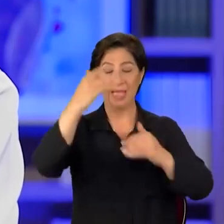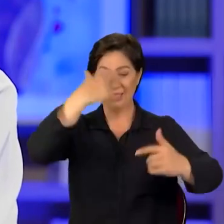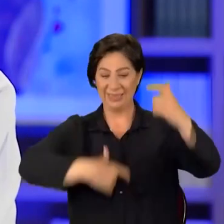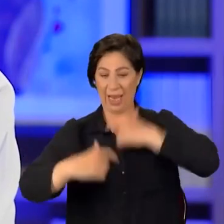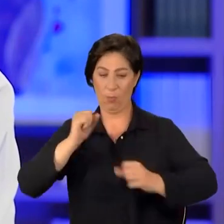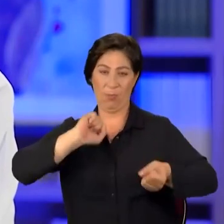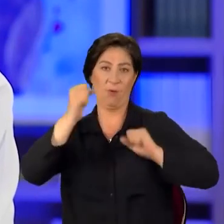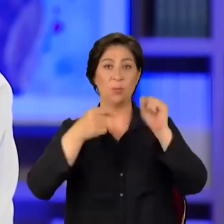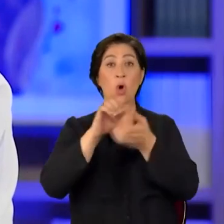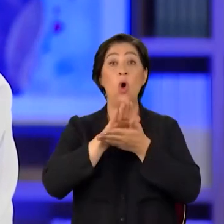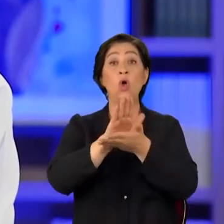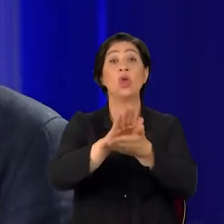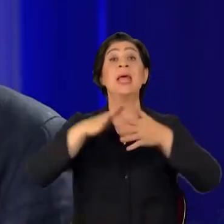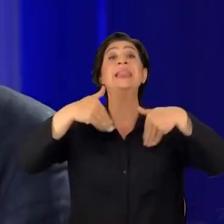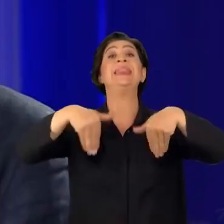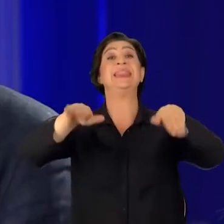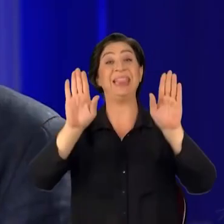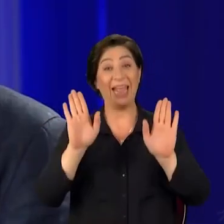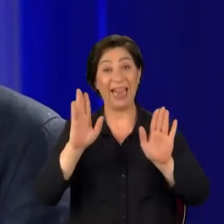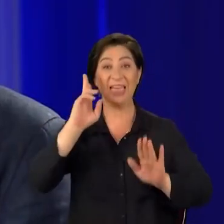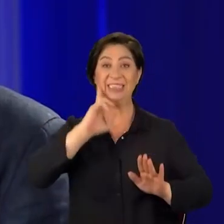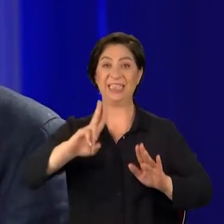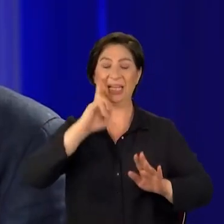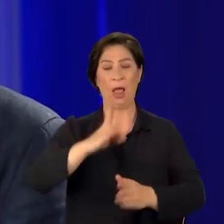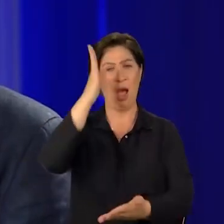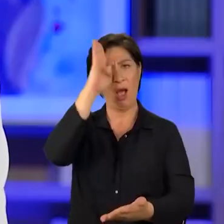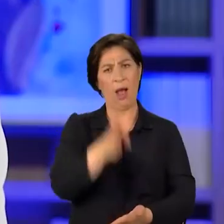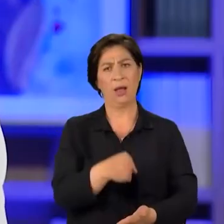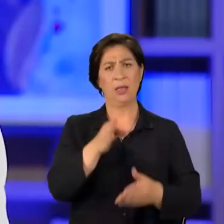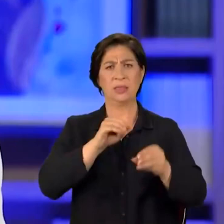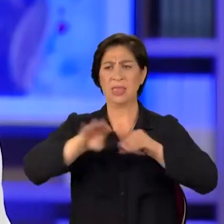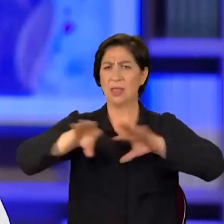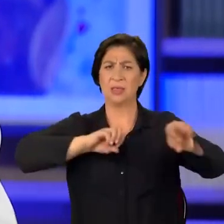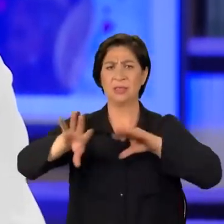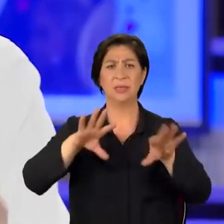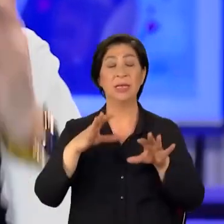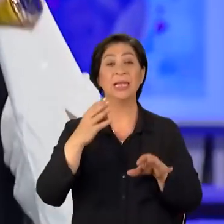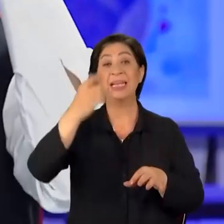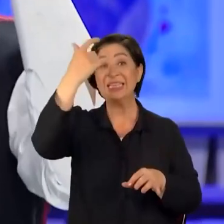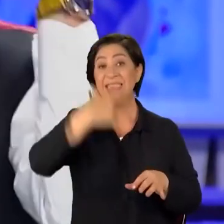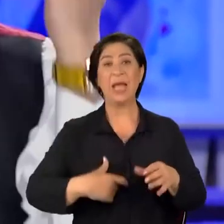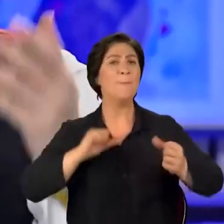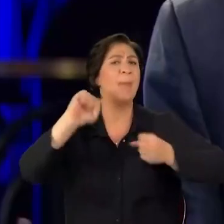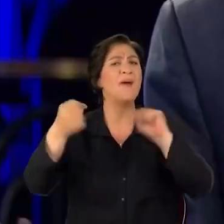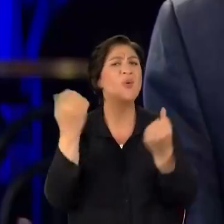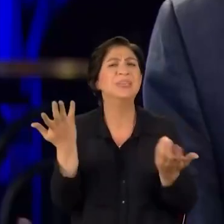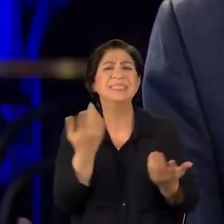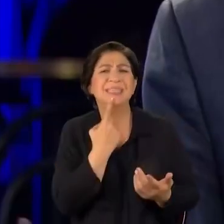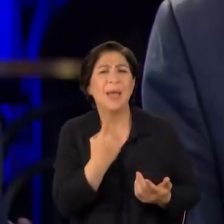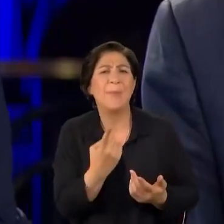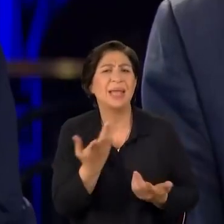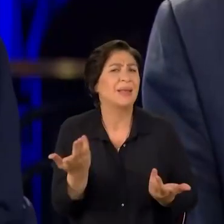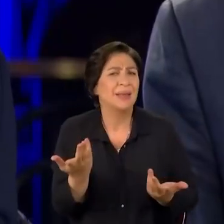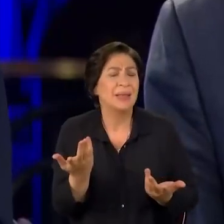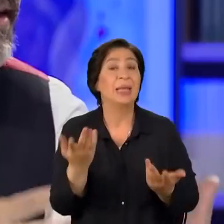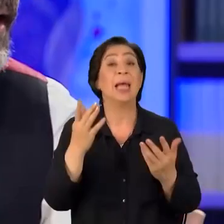performansın ödüllendirildiği bir toplum değil, zenginliklerin hakkaniyetli olarak dağıtıldığı. Yani kişisel performans derken tabii ki şunu da kastediyoruz.